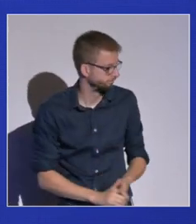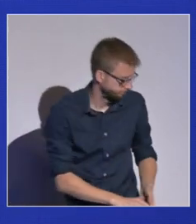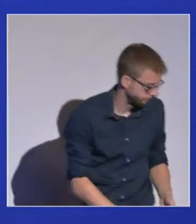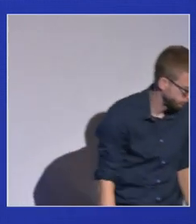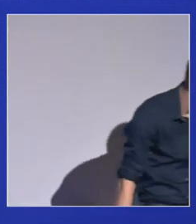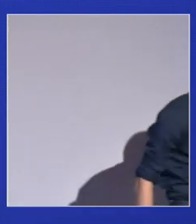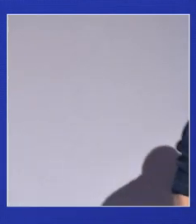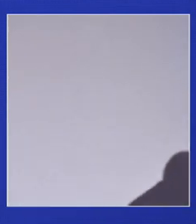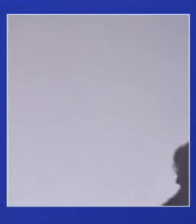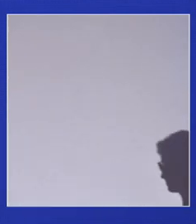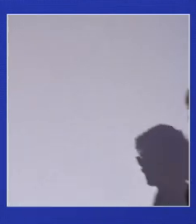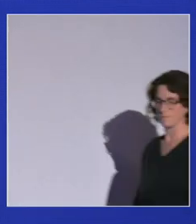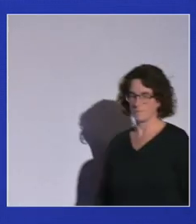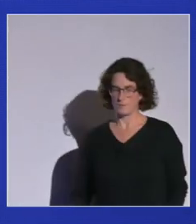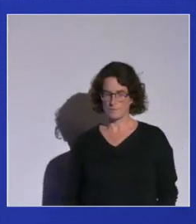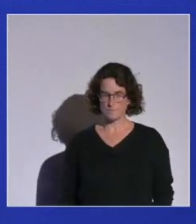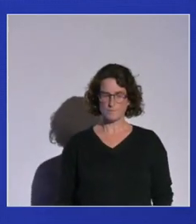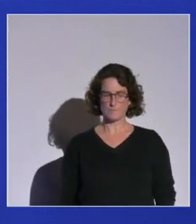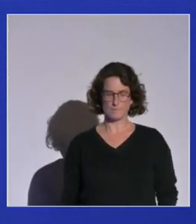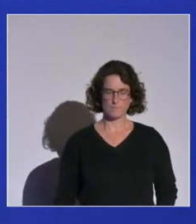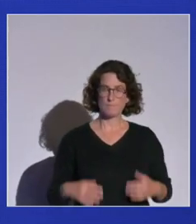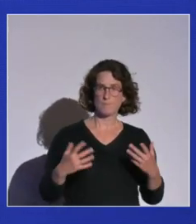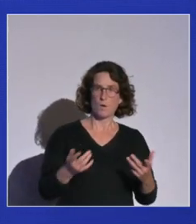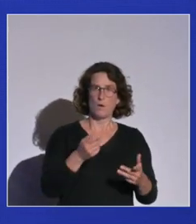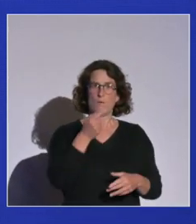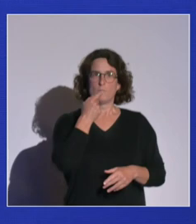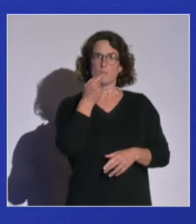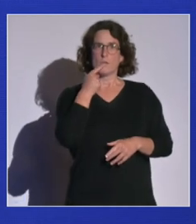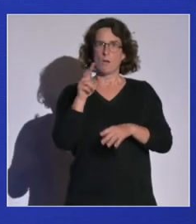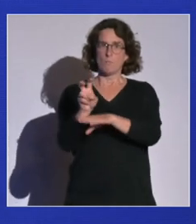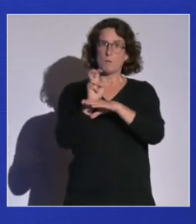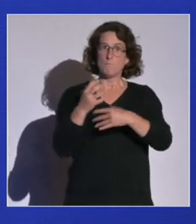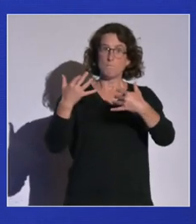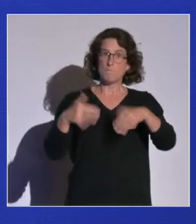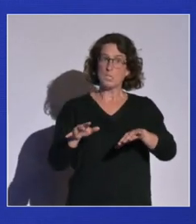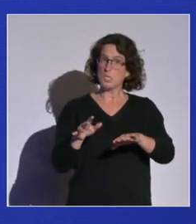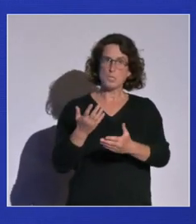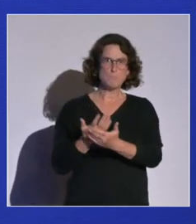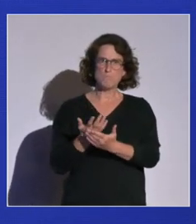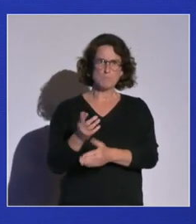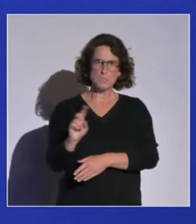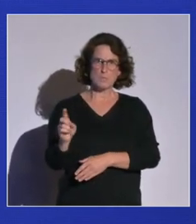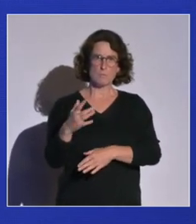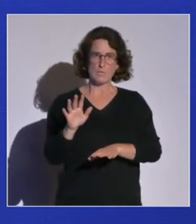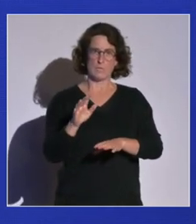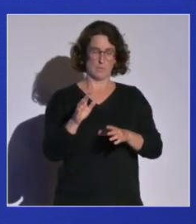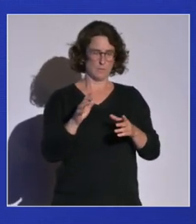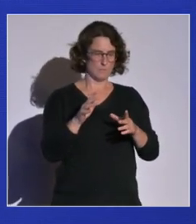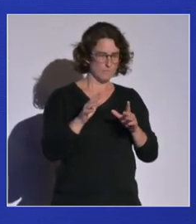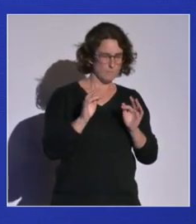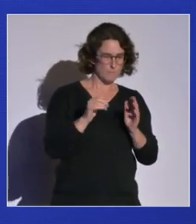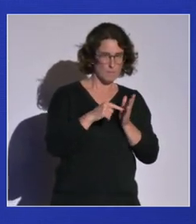dire qu'on n'emprunte plus, mais je préconise qu'on s'occupe de la dette pour la seule chose qui compte, c'est-à-dire